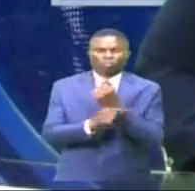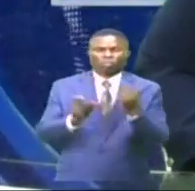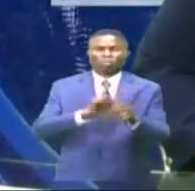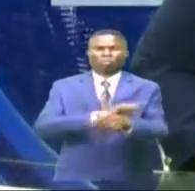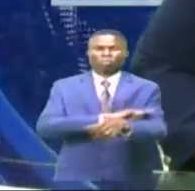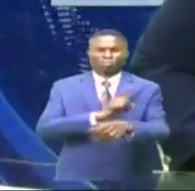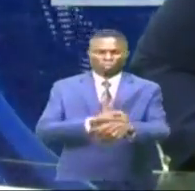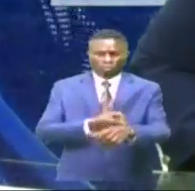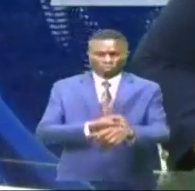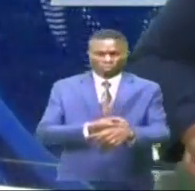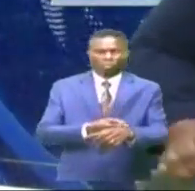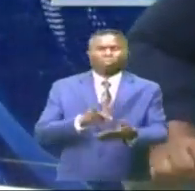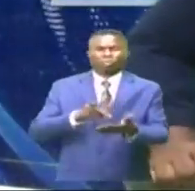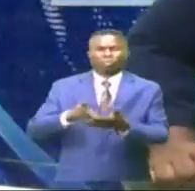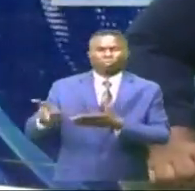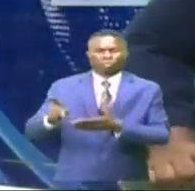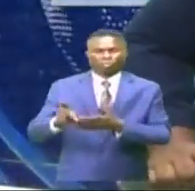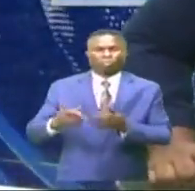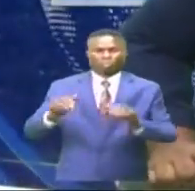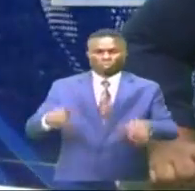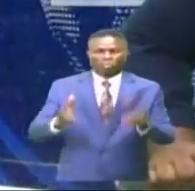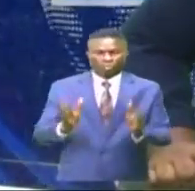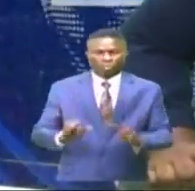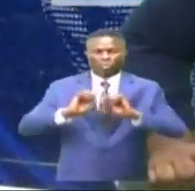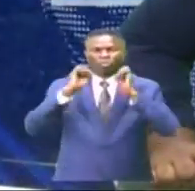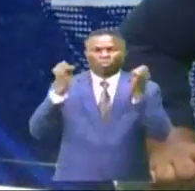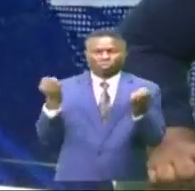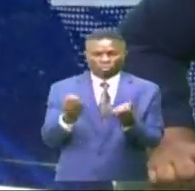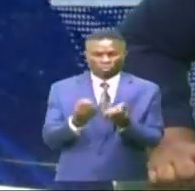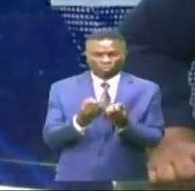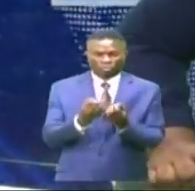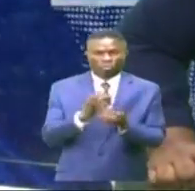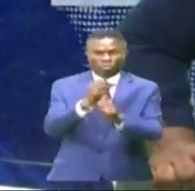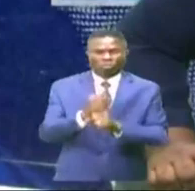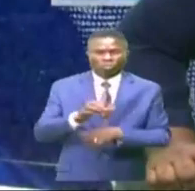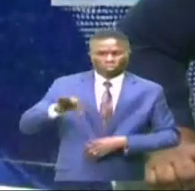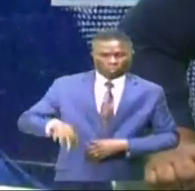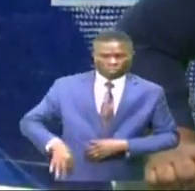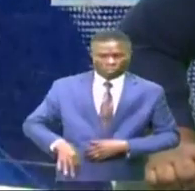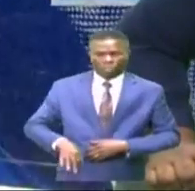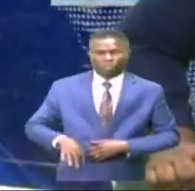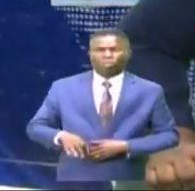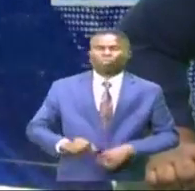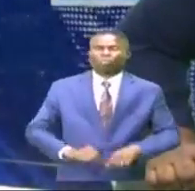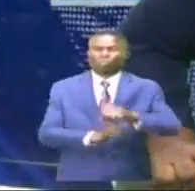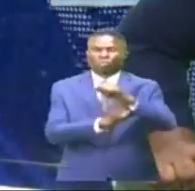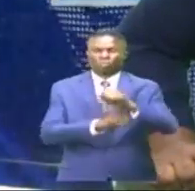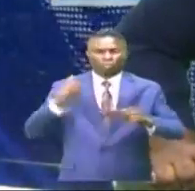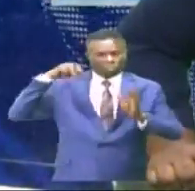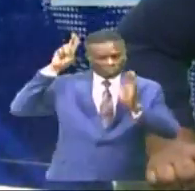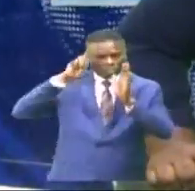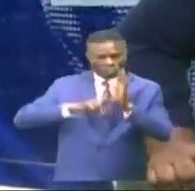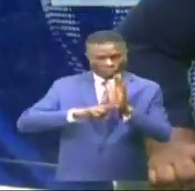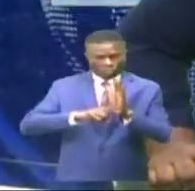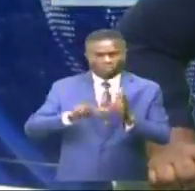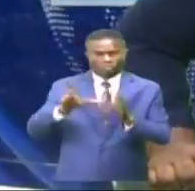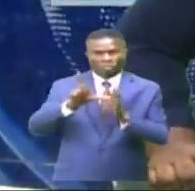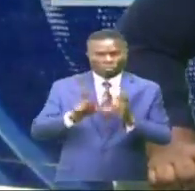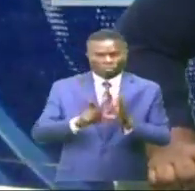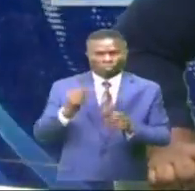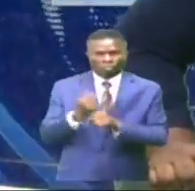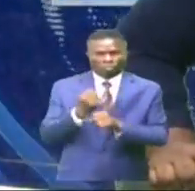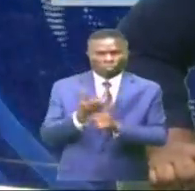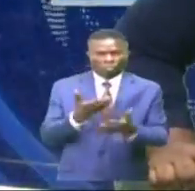rachète la production des paysans son entreprise est également bénéficiaire des allègements du gouvernement à travers le code des investissements